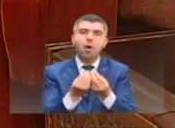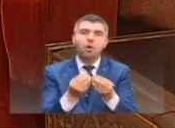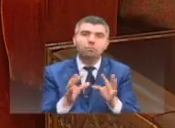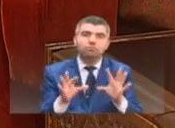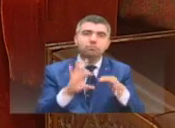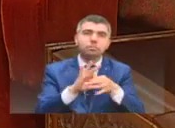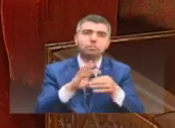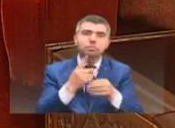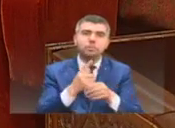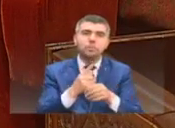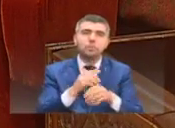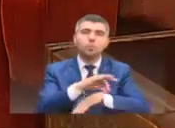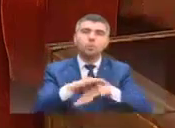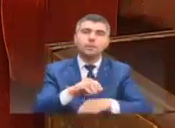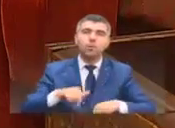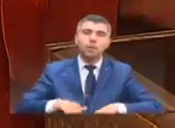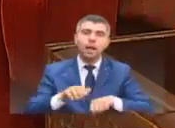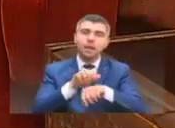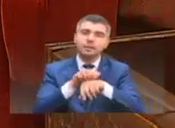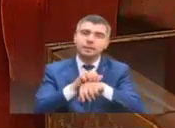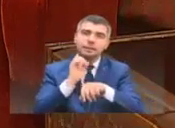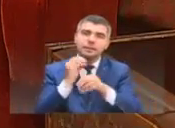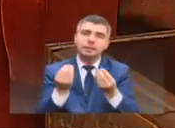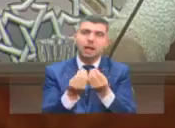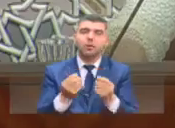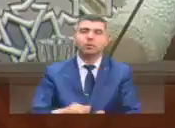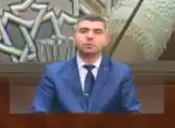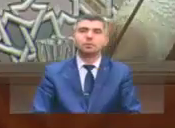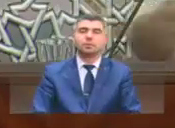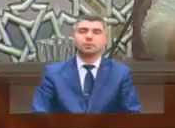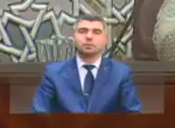العامة للجماعات المحلية. شكرا لكم سيد نائب. شكرا شكرا.